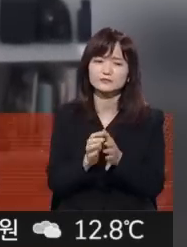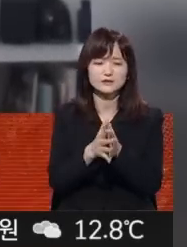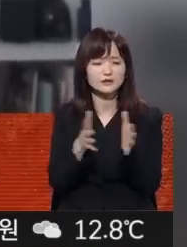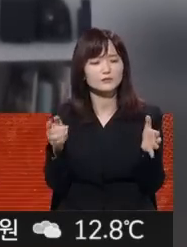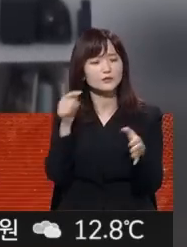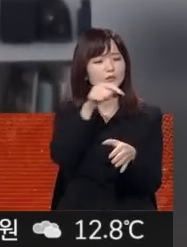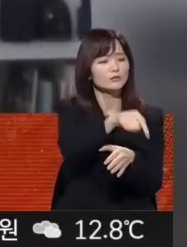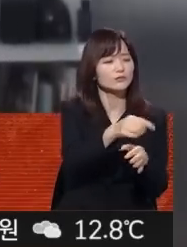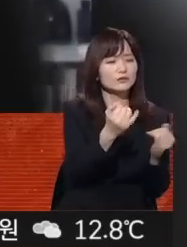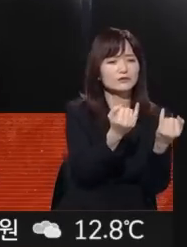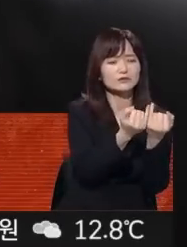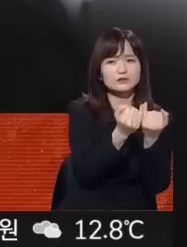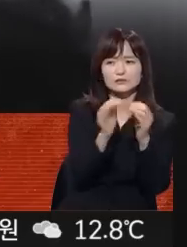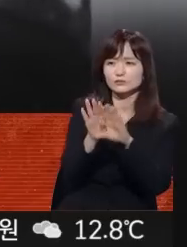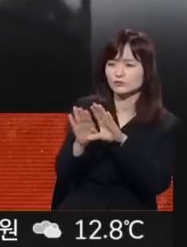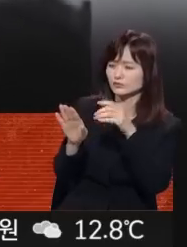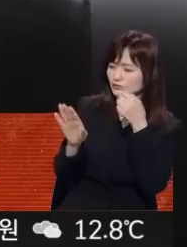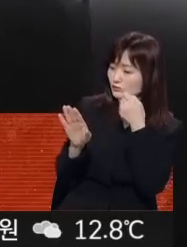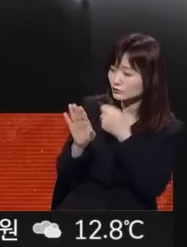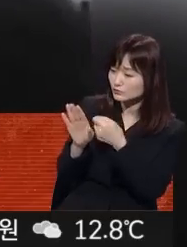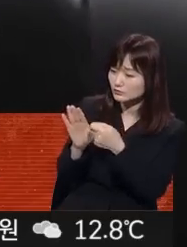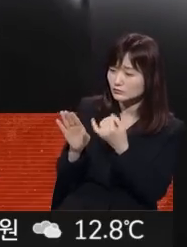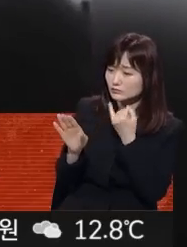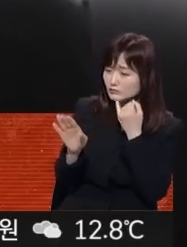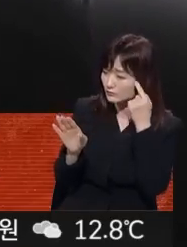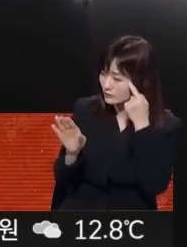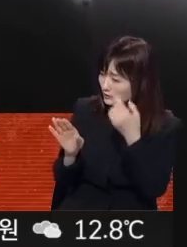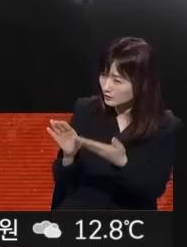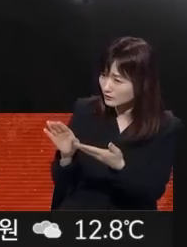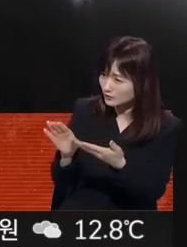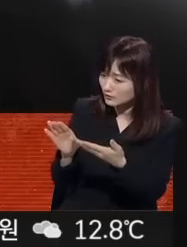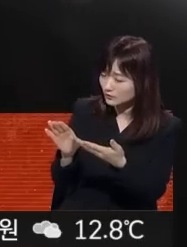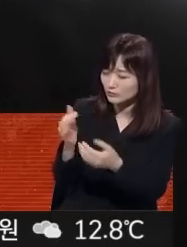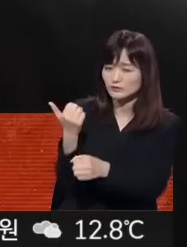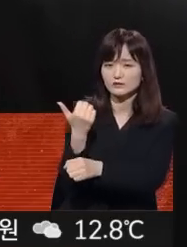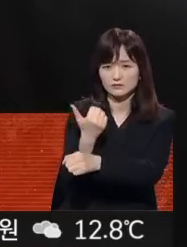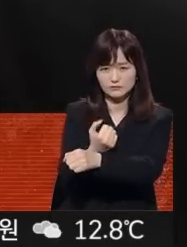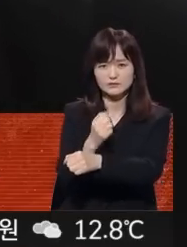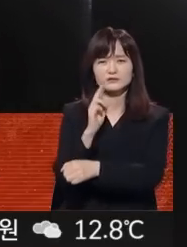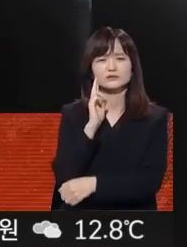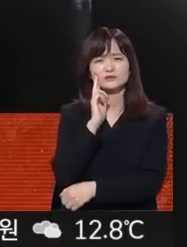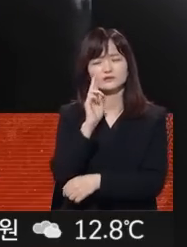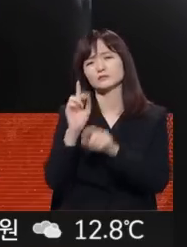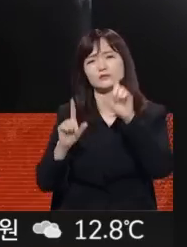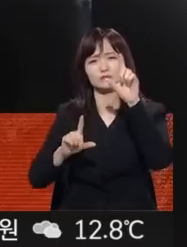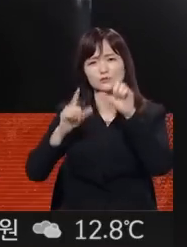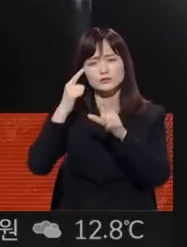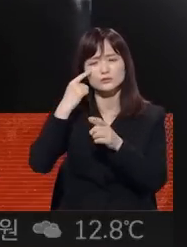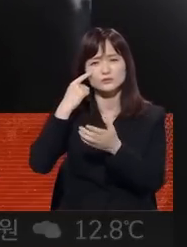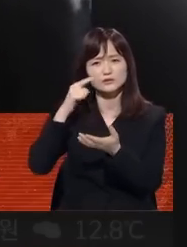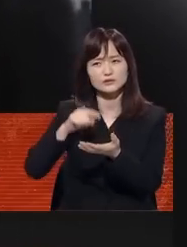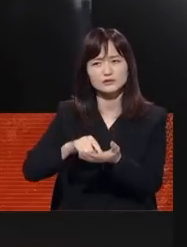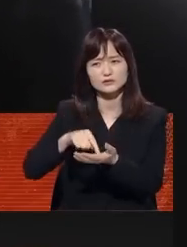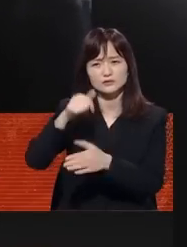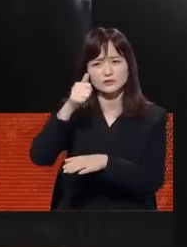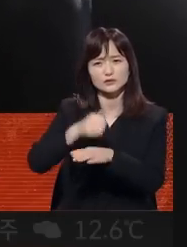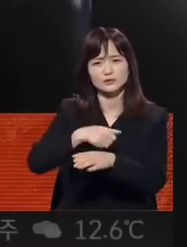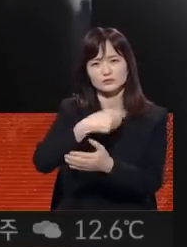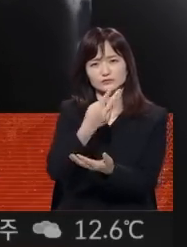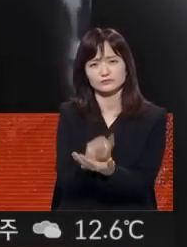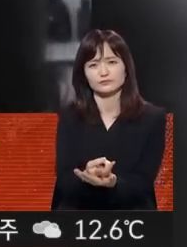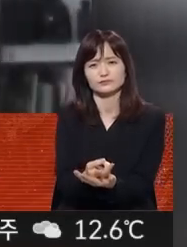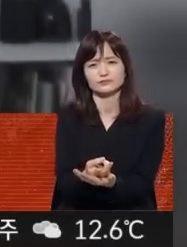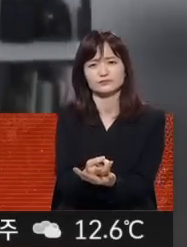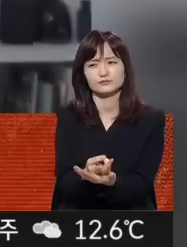한 여성이 문 두드리면서 괜찮냐고 물어보는데도 투약을 이어갔습니다 갈수록 심각한 증상을 보이다가 결국 방바닥에 쓰러졌고요